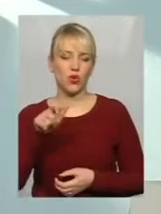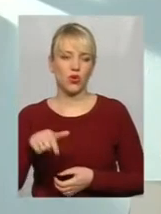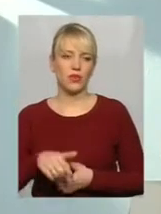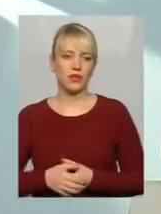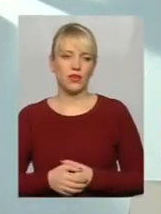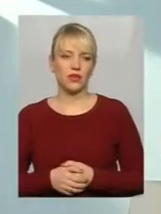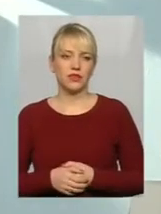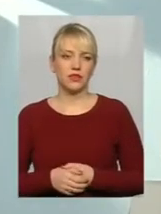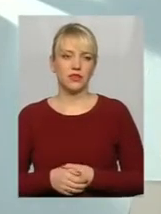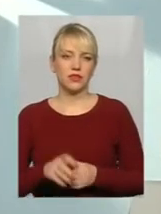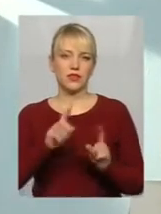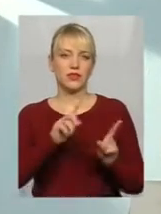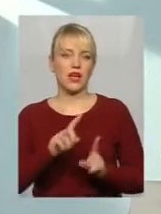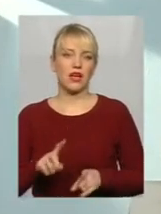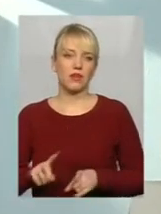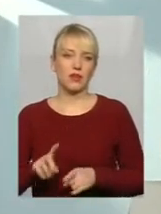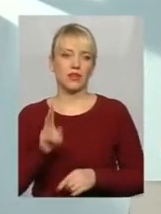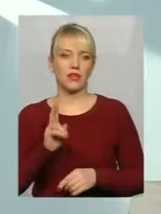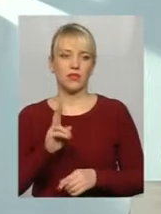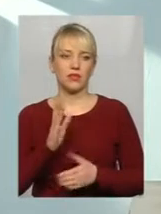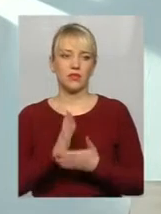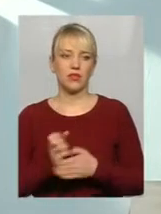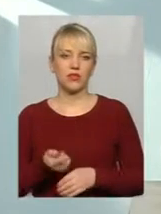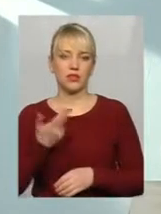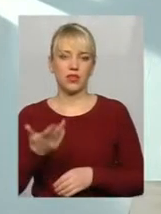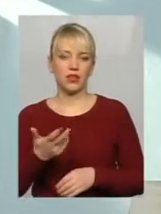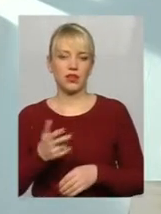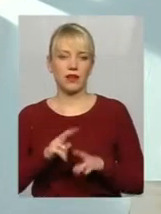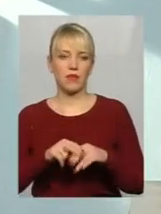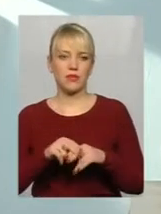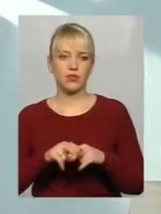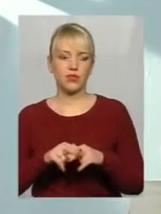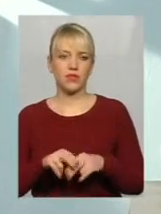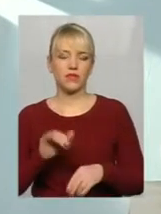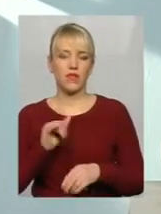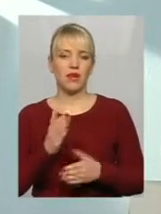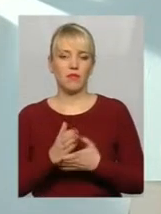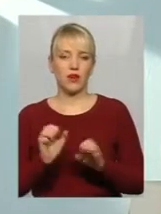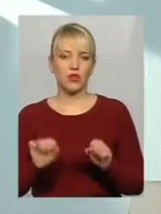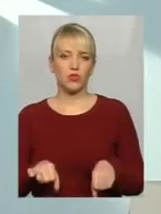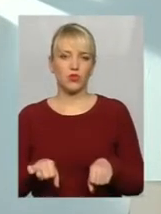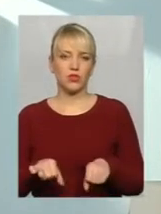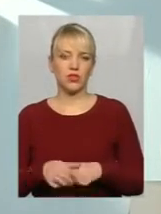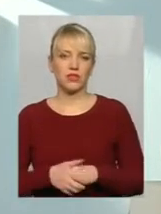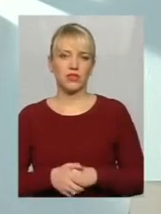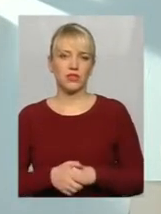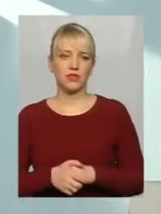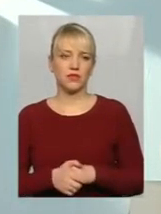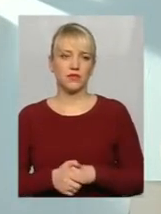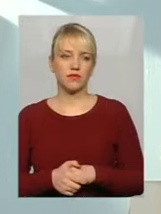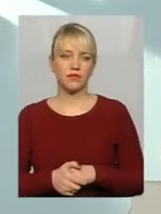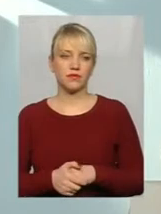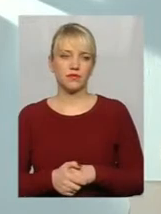з Закарпаття, які мають декілька паспортів і мають можливість